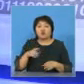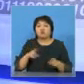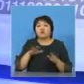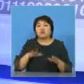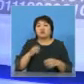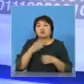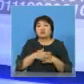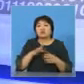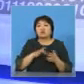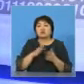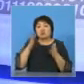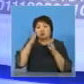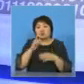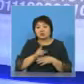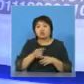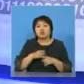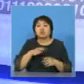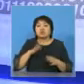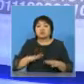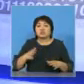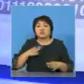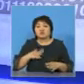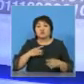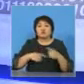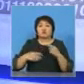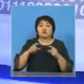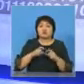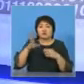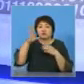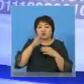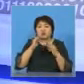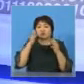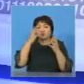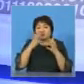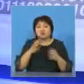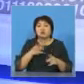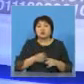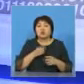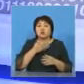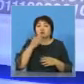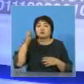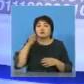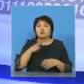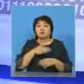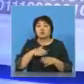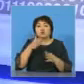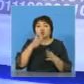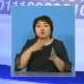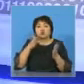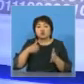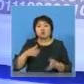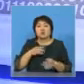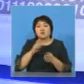районе центральной городской мечети. Дети вынуждены возвращаться из школы вечером в кромешной темноте. Отсутствие света на пешеходных